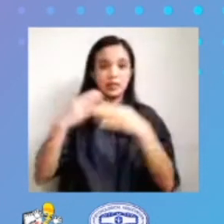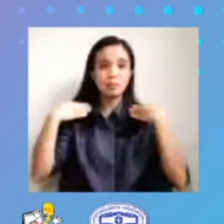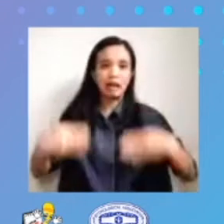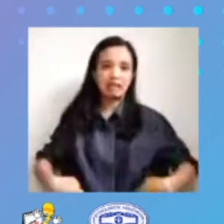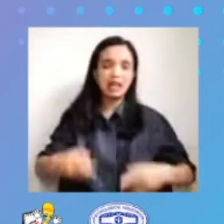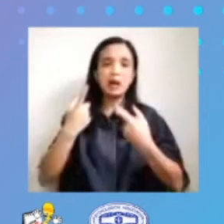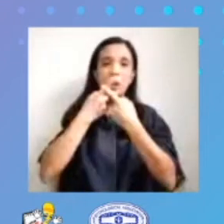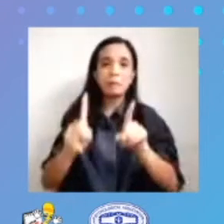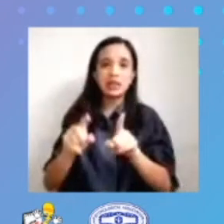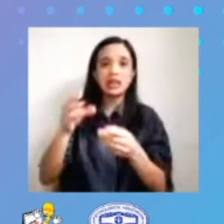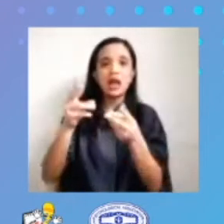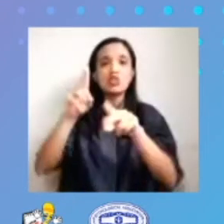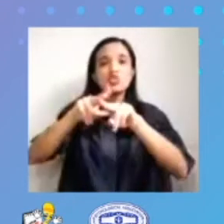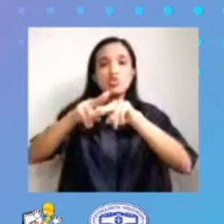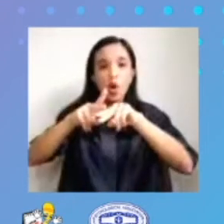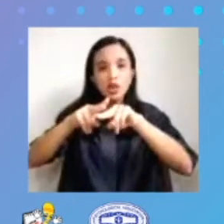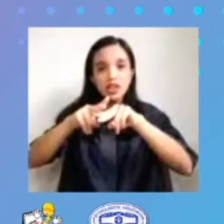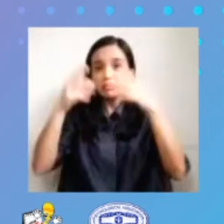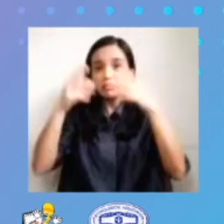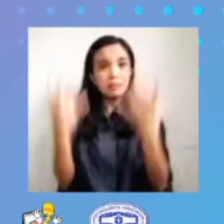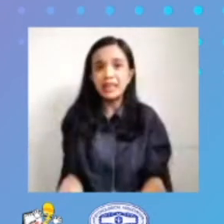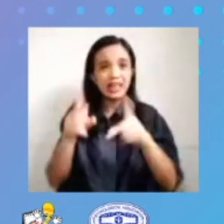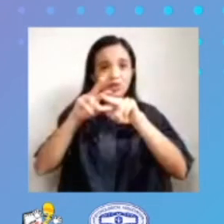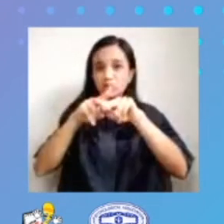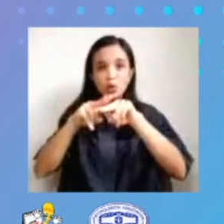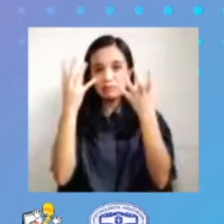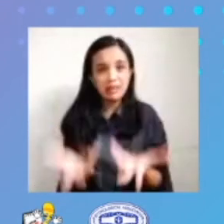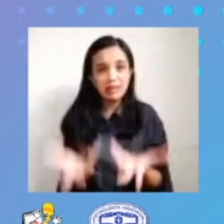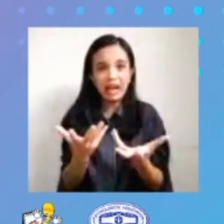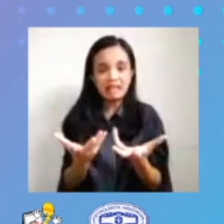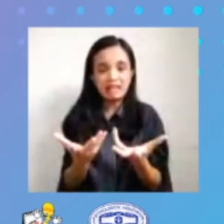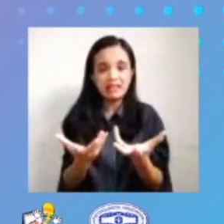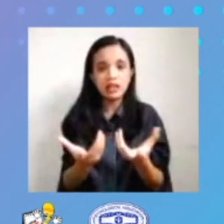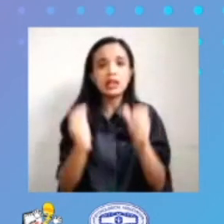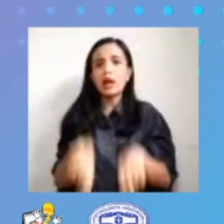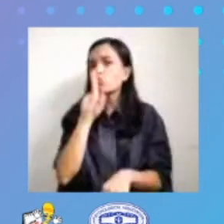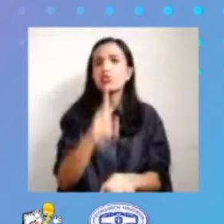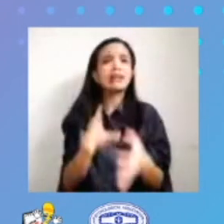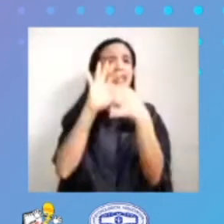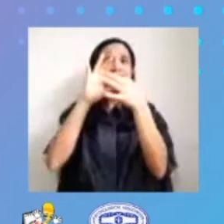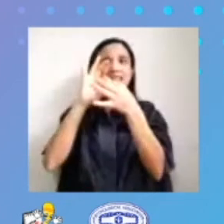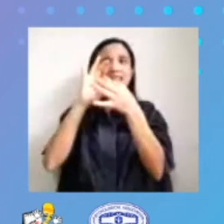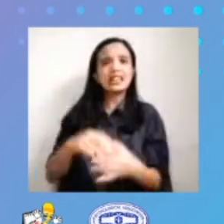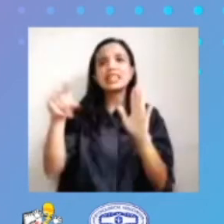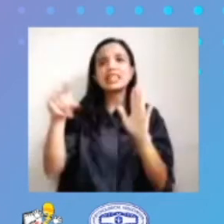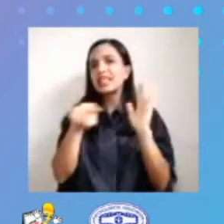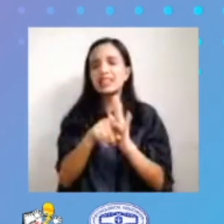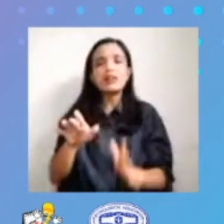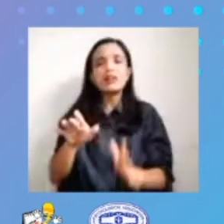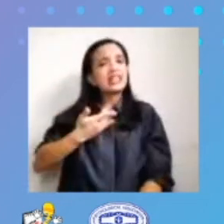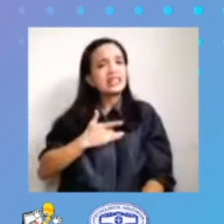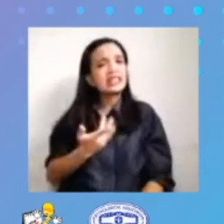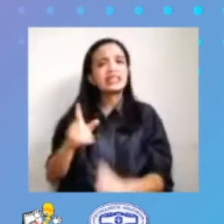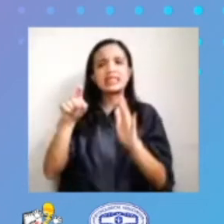pagkain. Ang lalaki ng mga alimango. Hello po, ang makasalanang